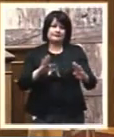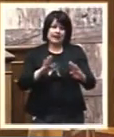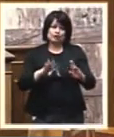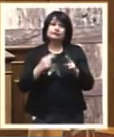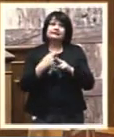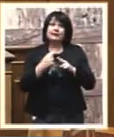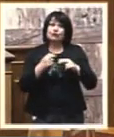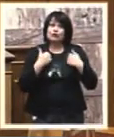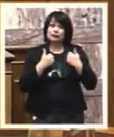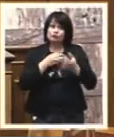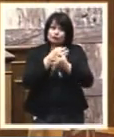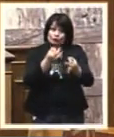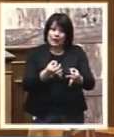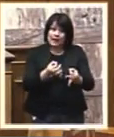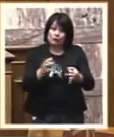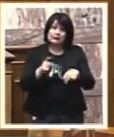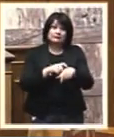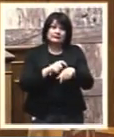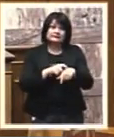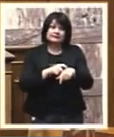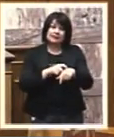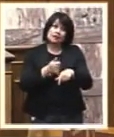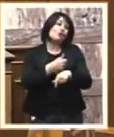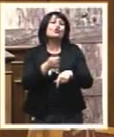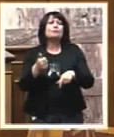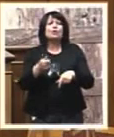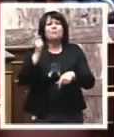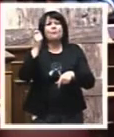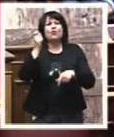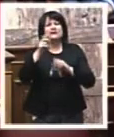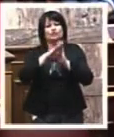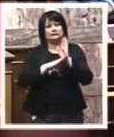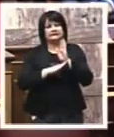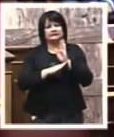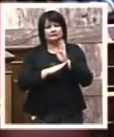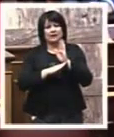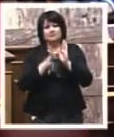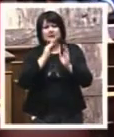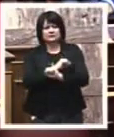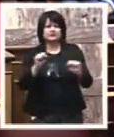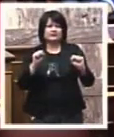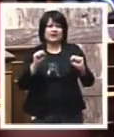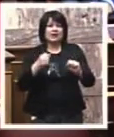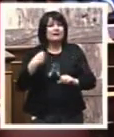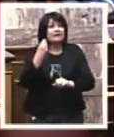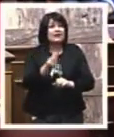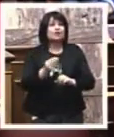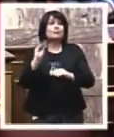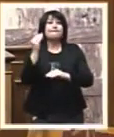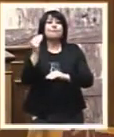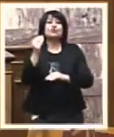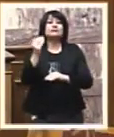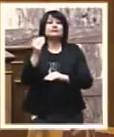γενιά. Γιατί δεν υπονομεύει μόνο το πολιτικό μας σύστημα. Παράγει ακόμα και πολιτισμό που